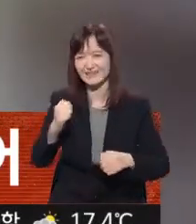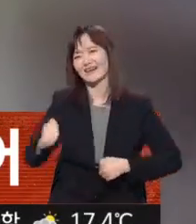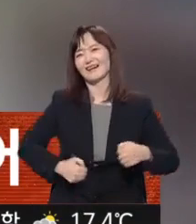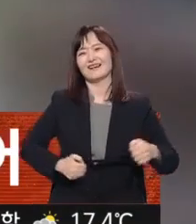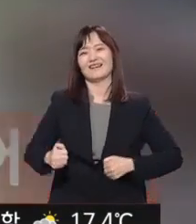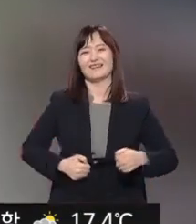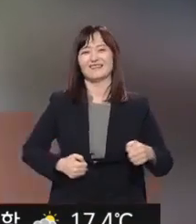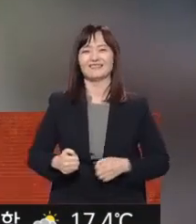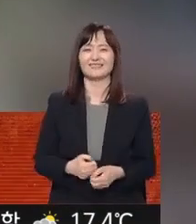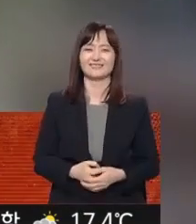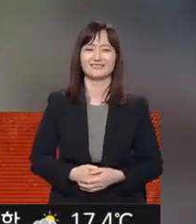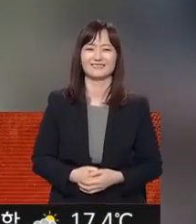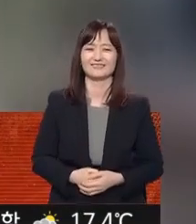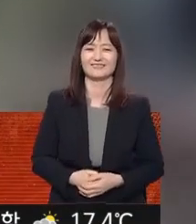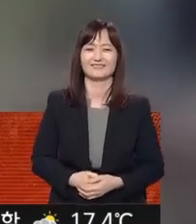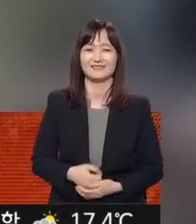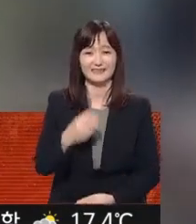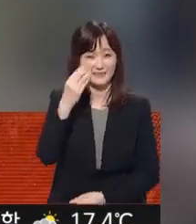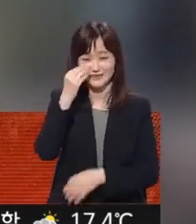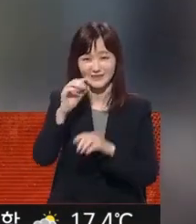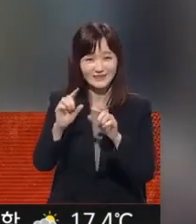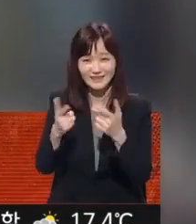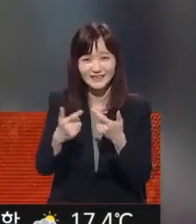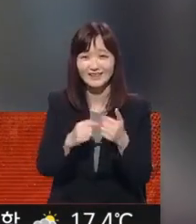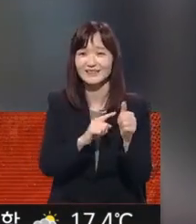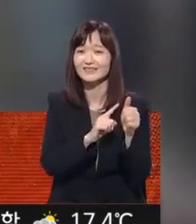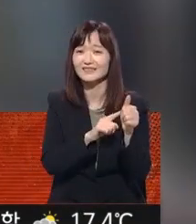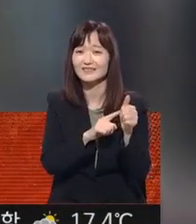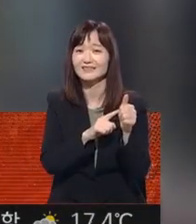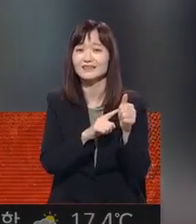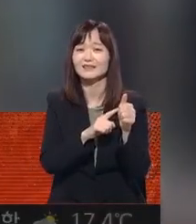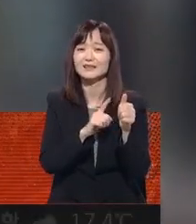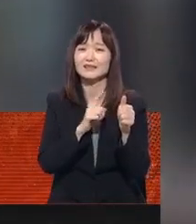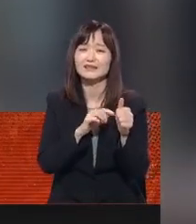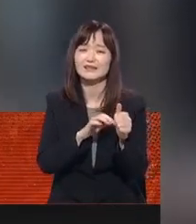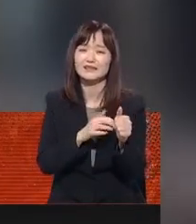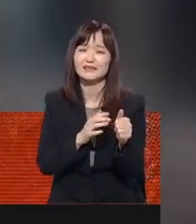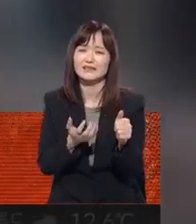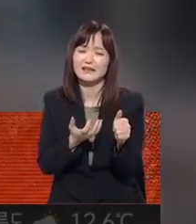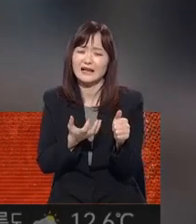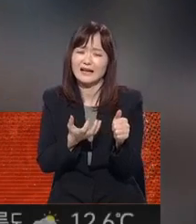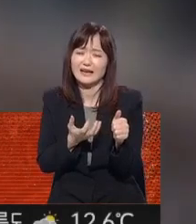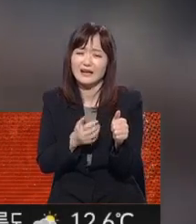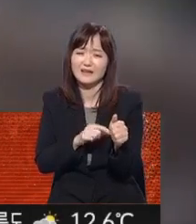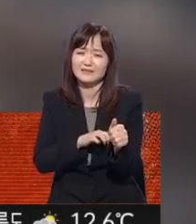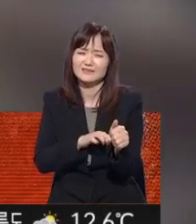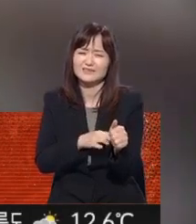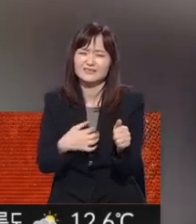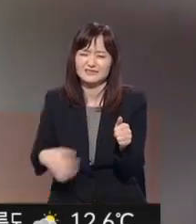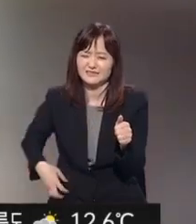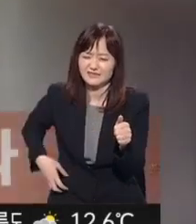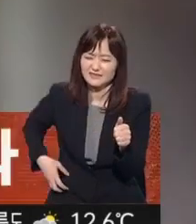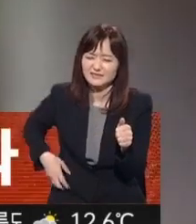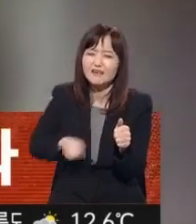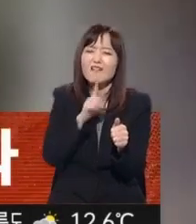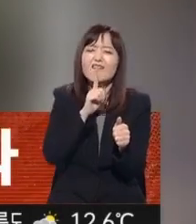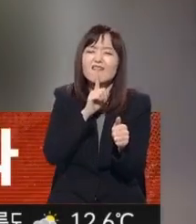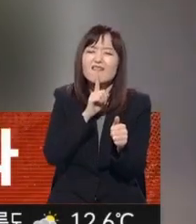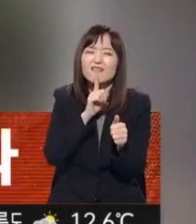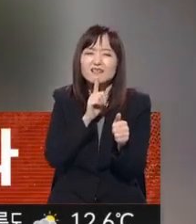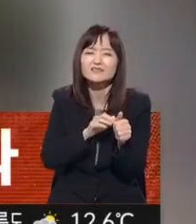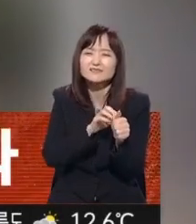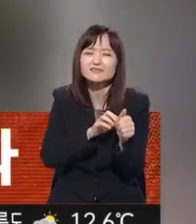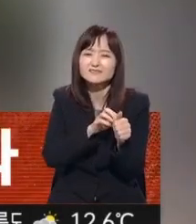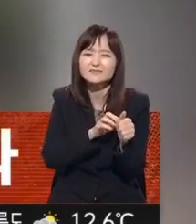진짜 변태 같아, 좀. 이상한 게 아닙니다. 이 친구 그저 간지러웠던 엉덩이를 긁은 겁니다. 너무나 정상적인